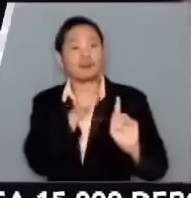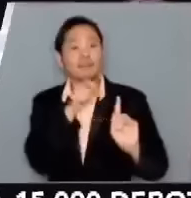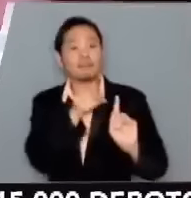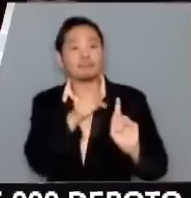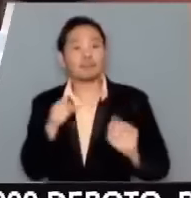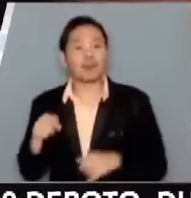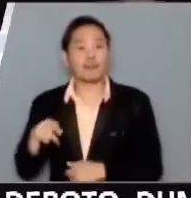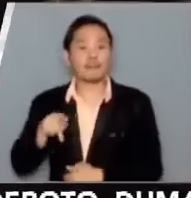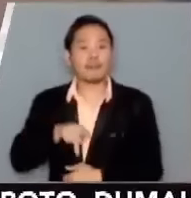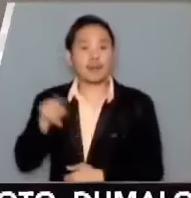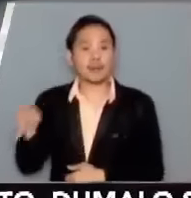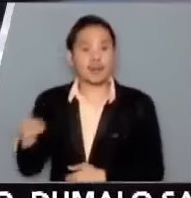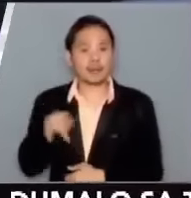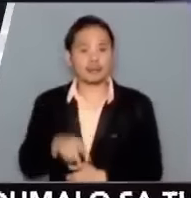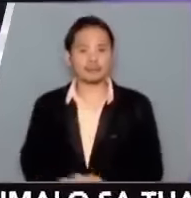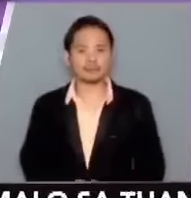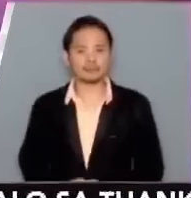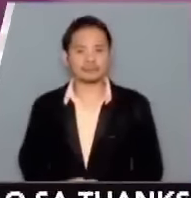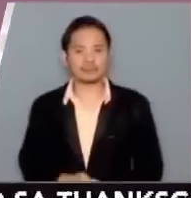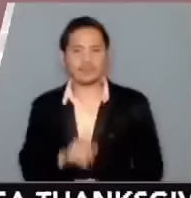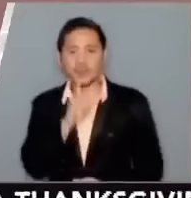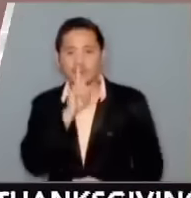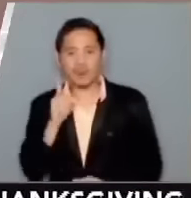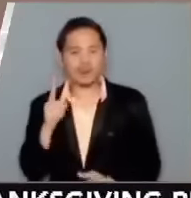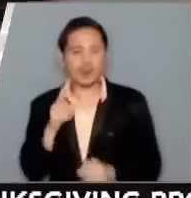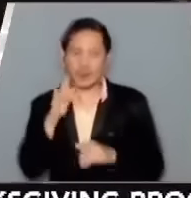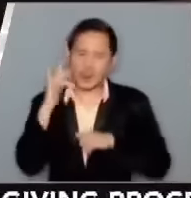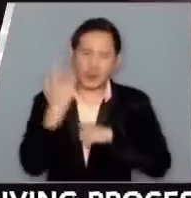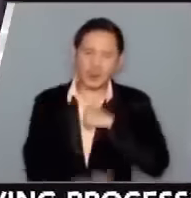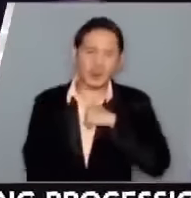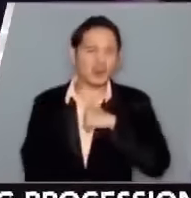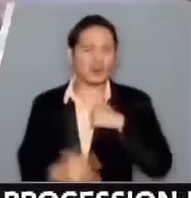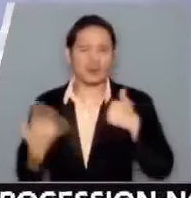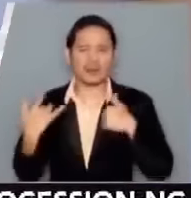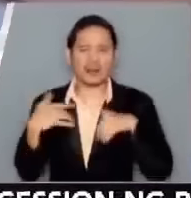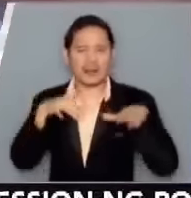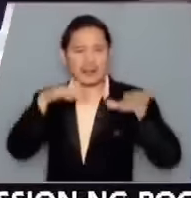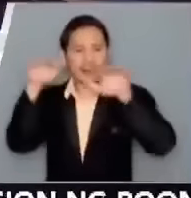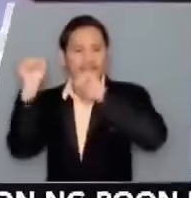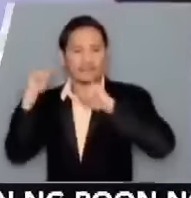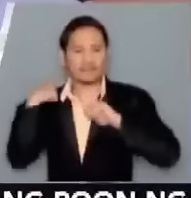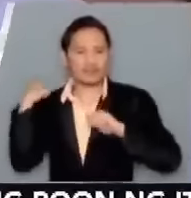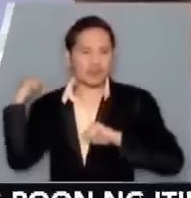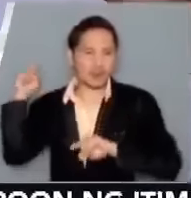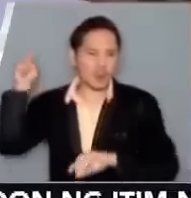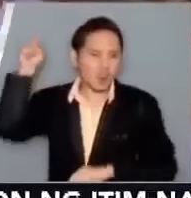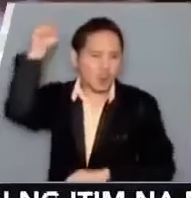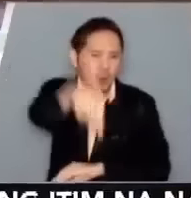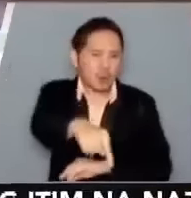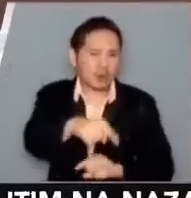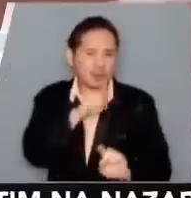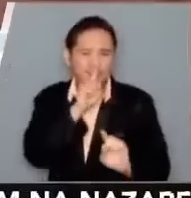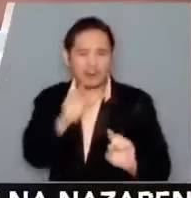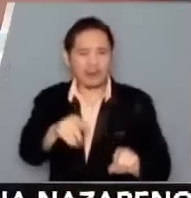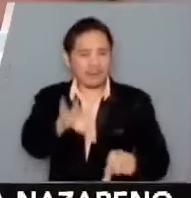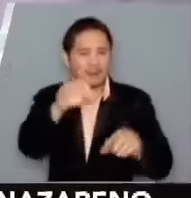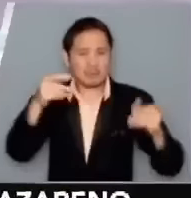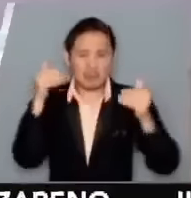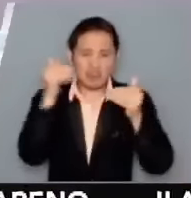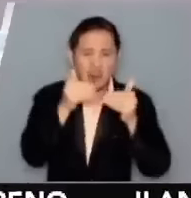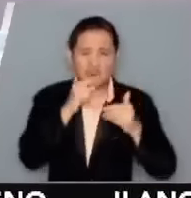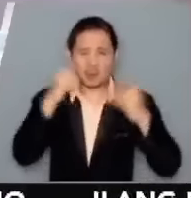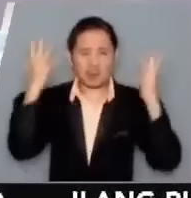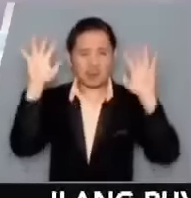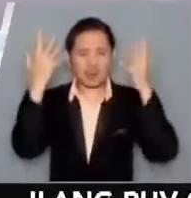dito, first time ko po. Tapos, ano, gusto ko pong makita si Kaylin. Sobrang idol ko! Si Janice